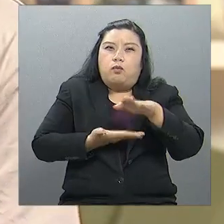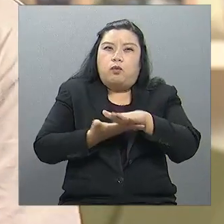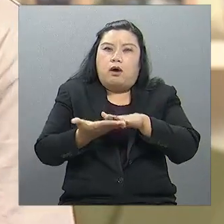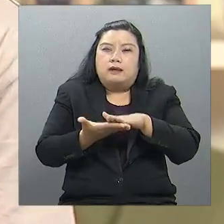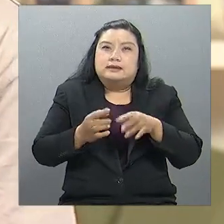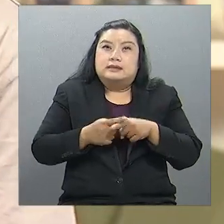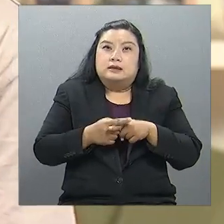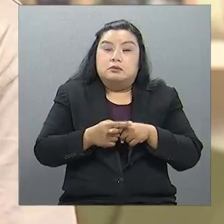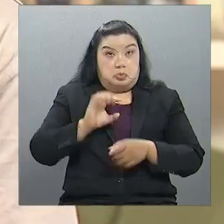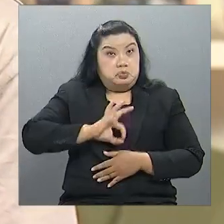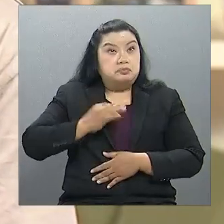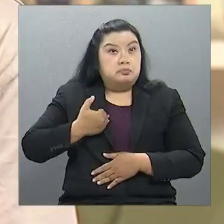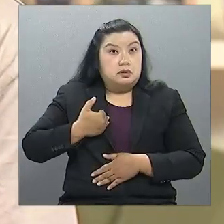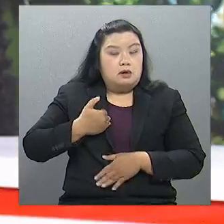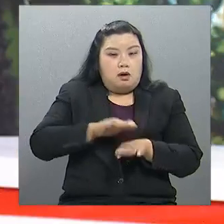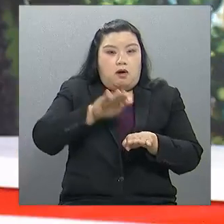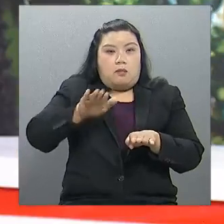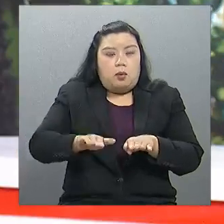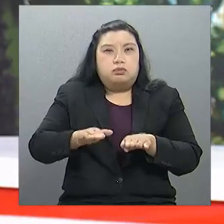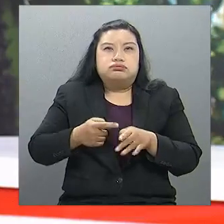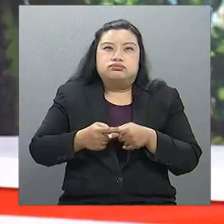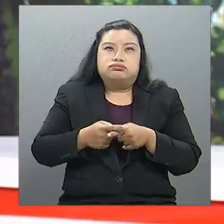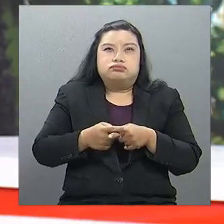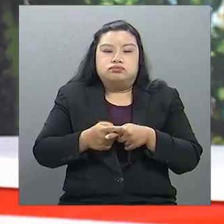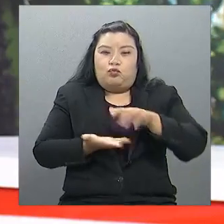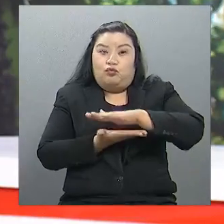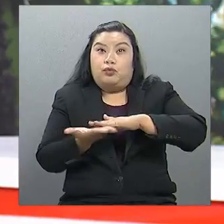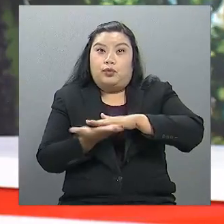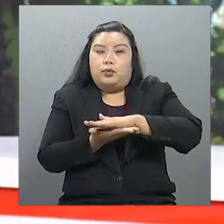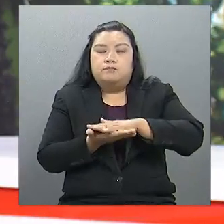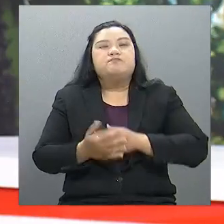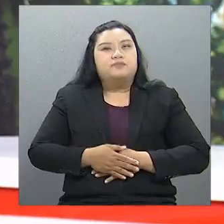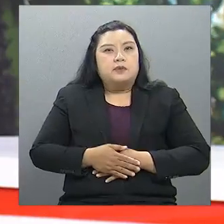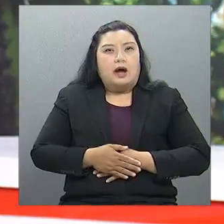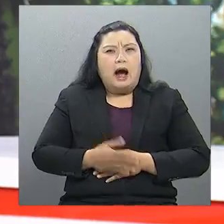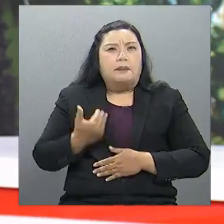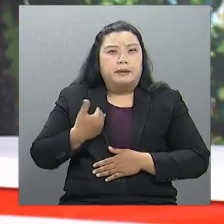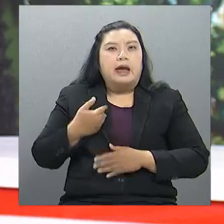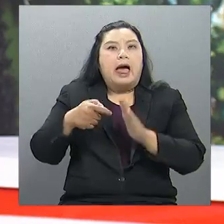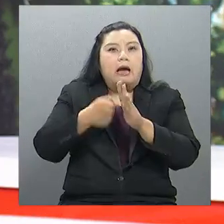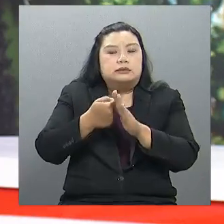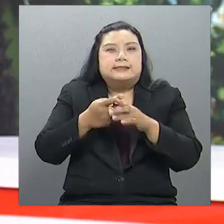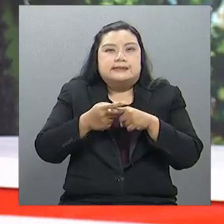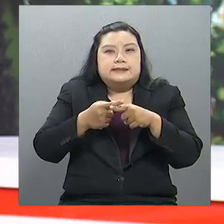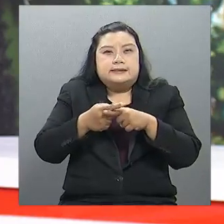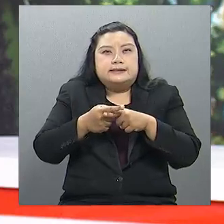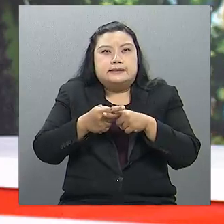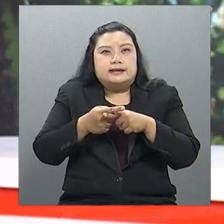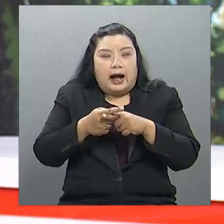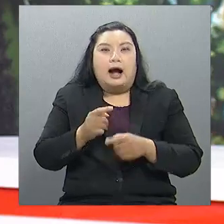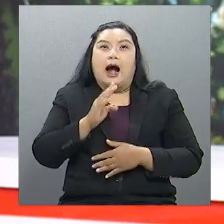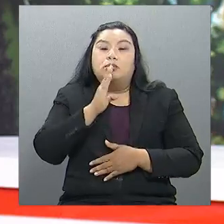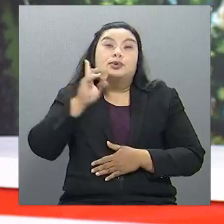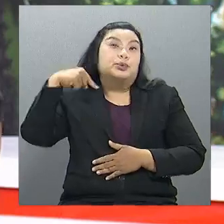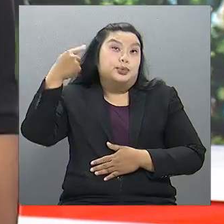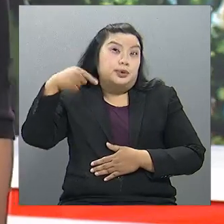ốshowern่างเช สุภาสุสติทเปนกใส่